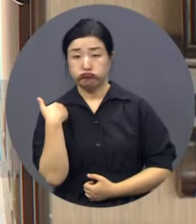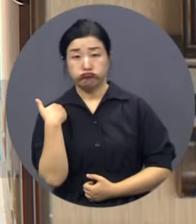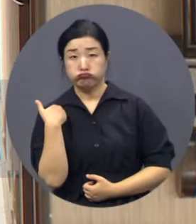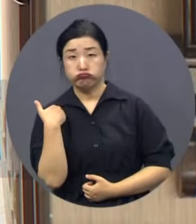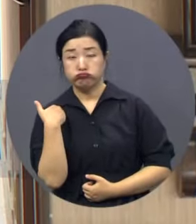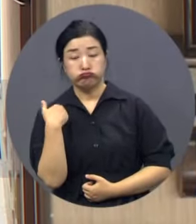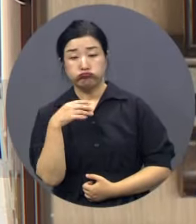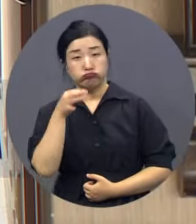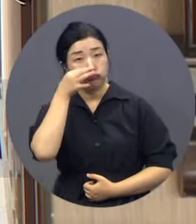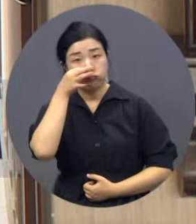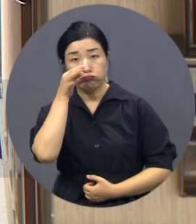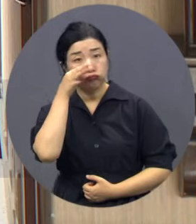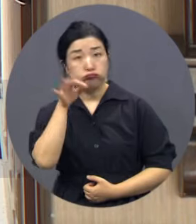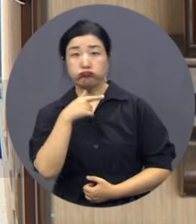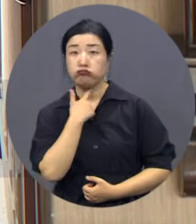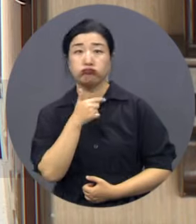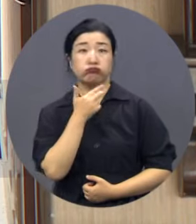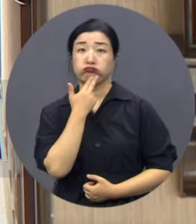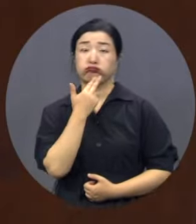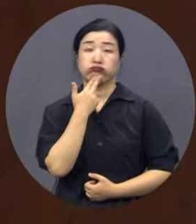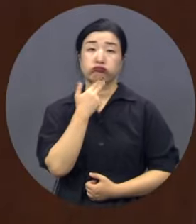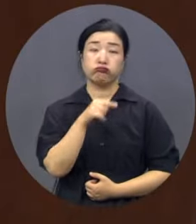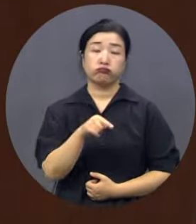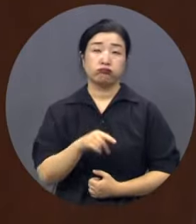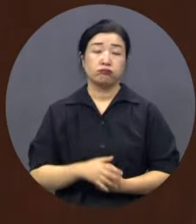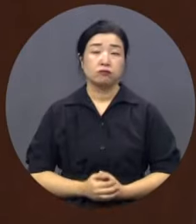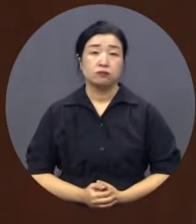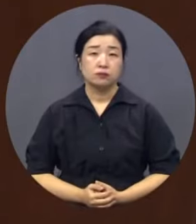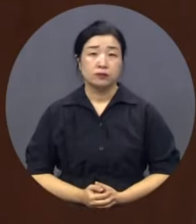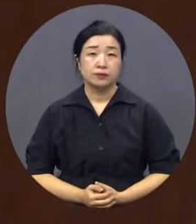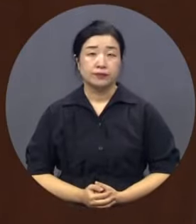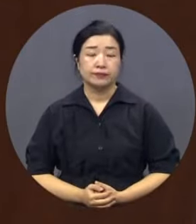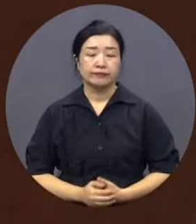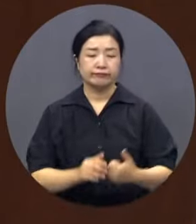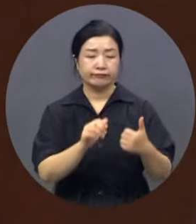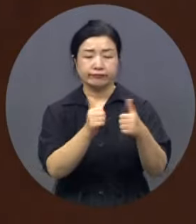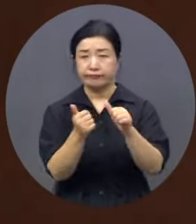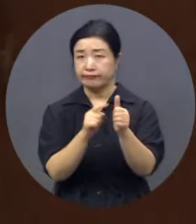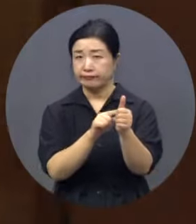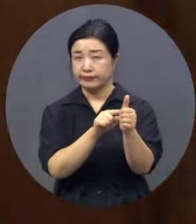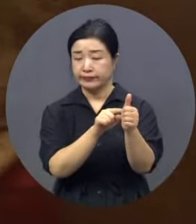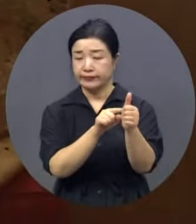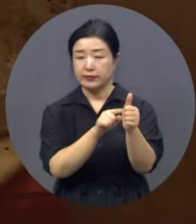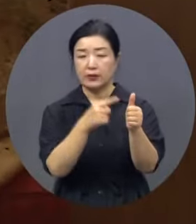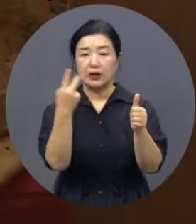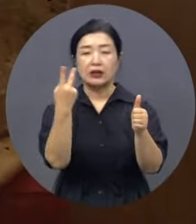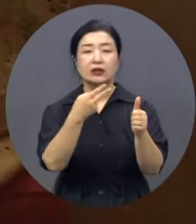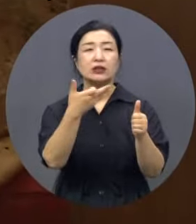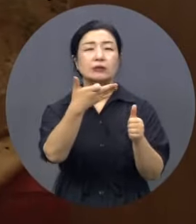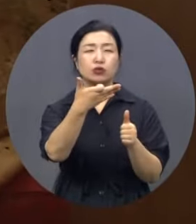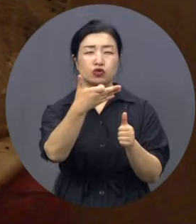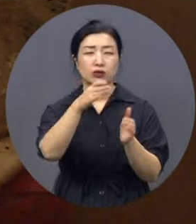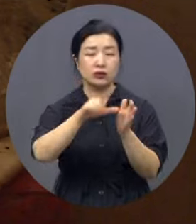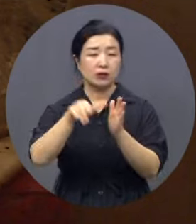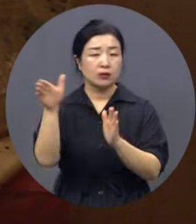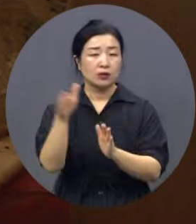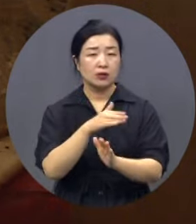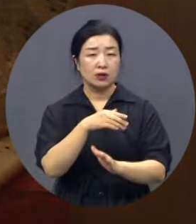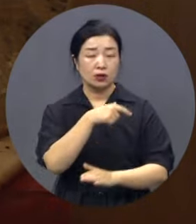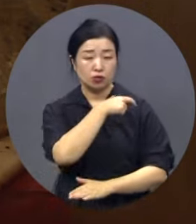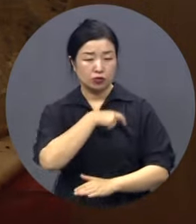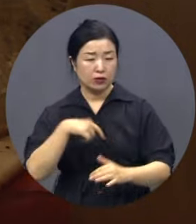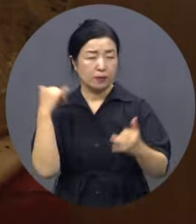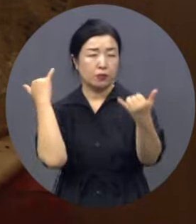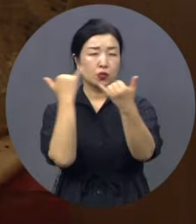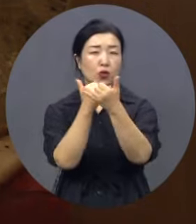못 이런데 누가 살겠어요 순진 남성은 지난 2019년 2월 주민센터와 통화를